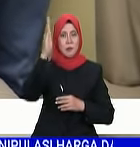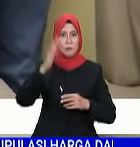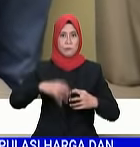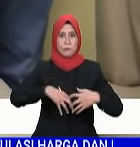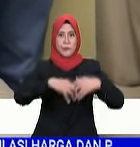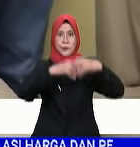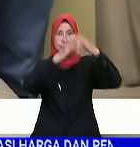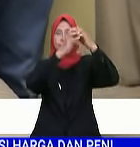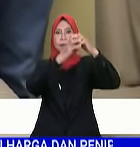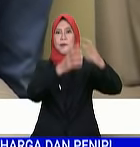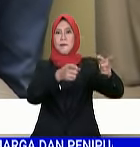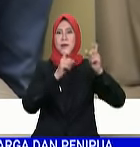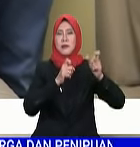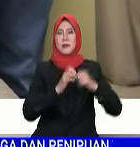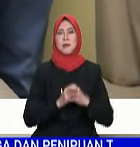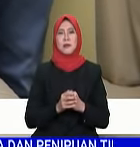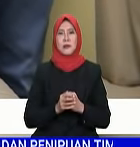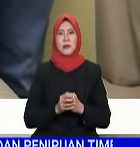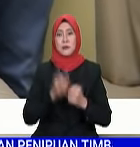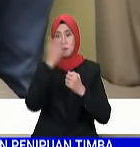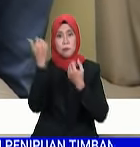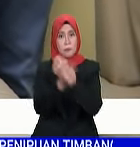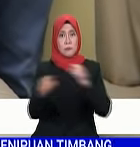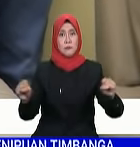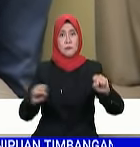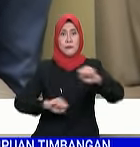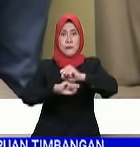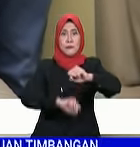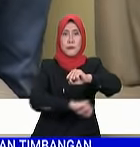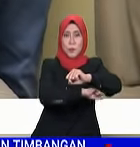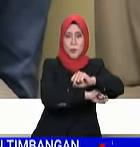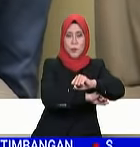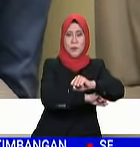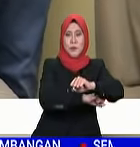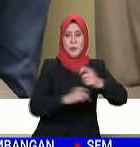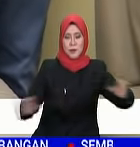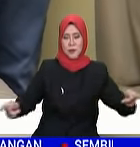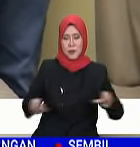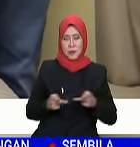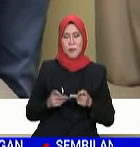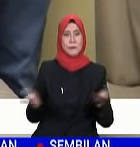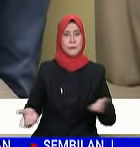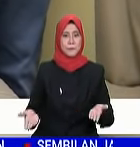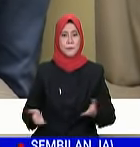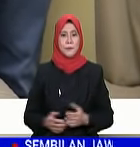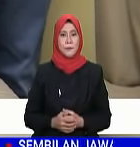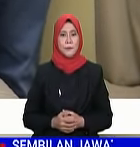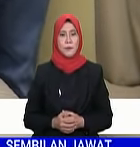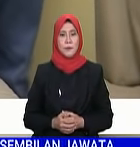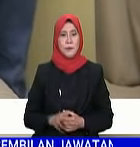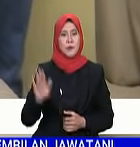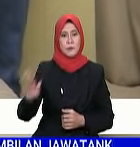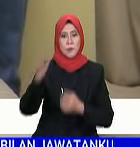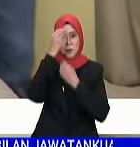dengan adanya pembangunan infrastruktur yang kita bangunkan di seluruh kawasan ISDA.